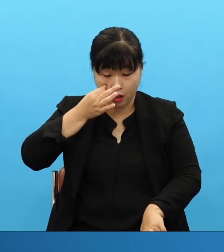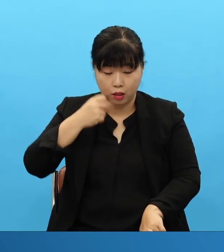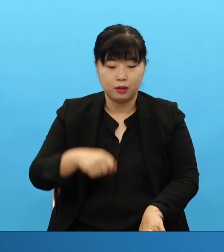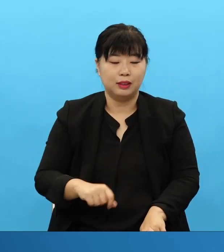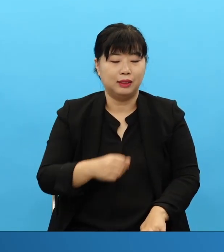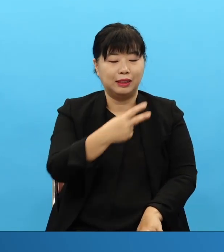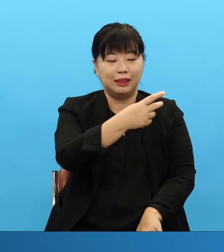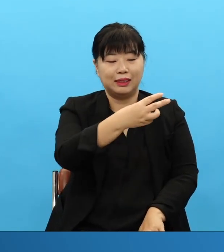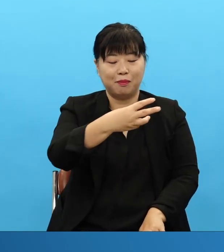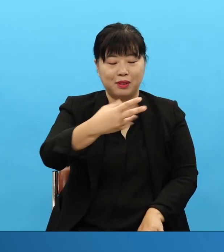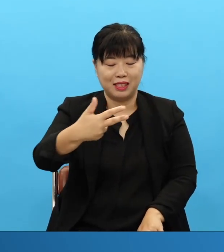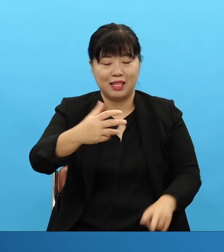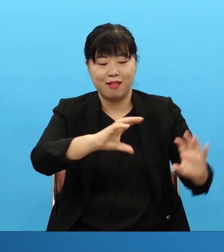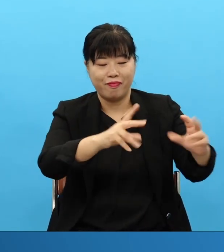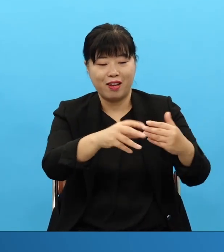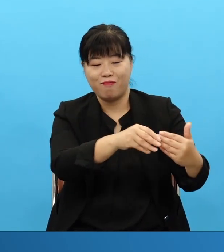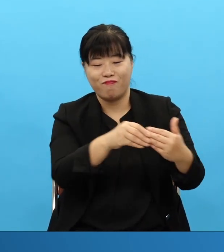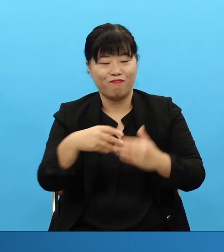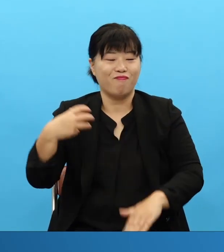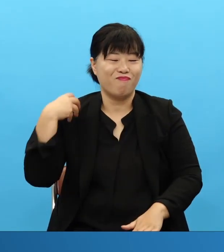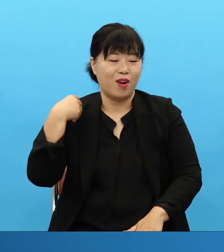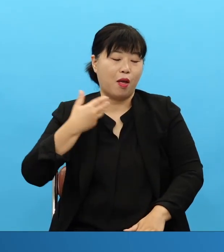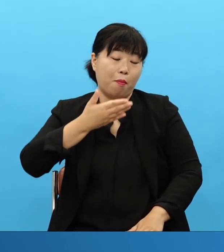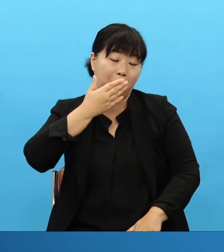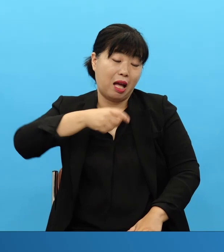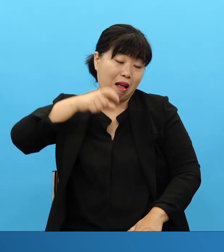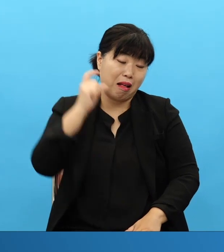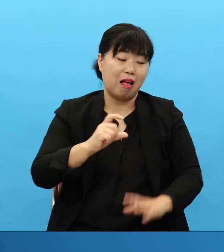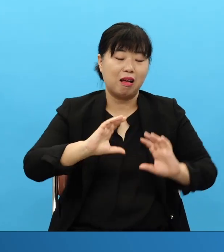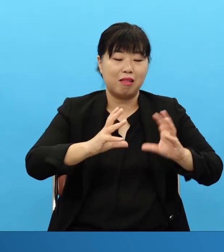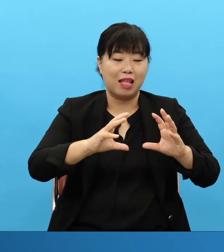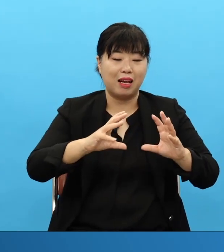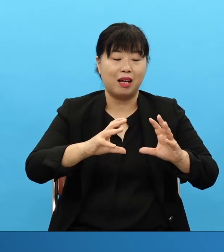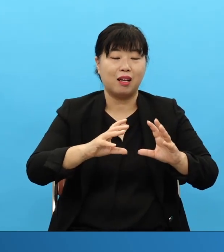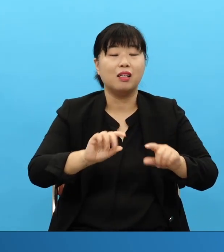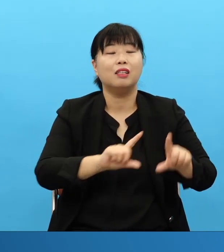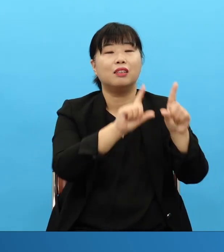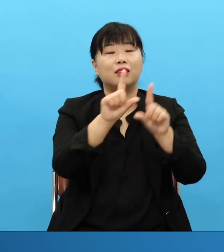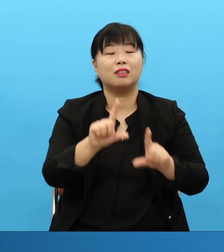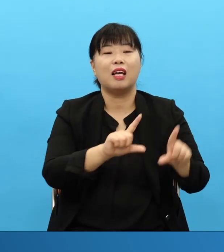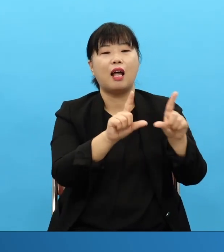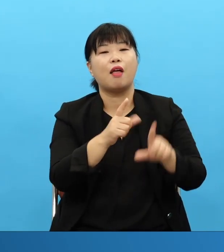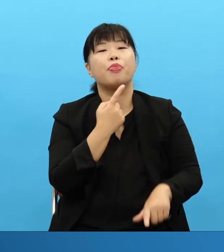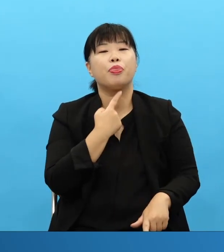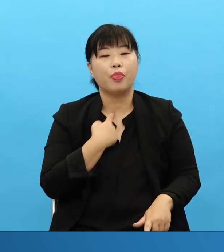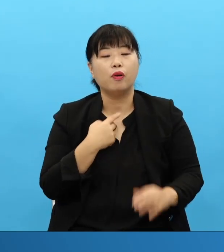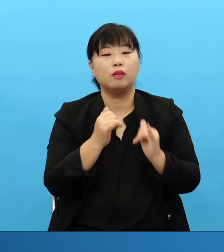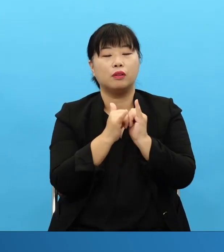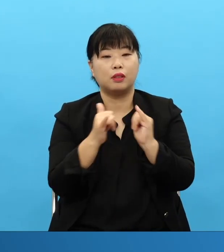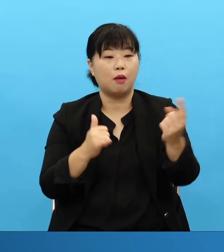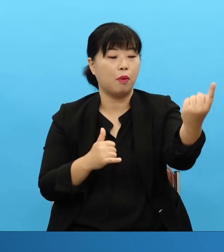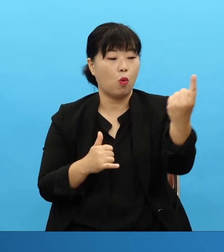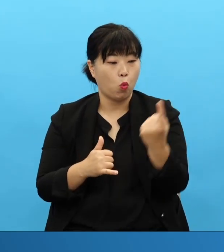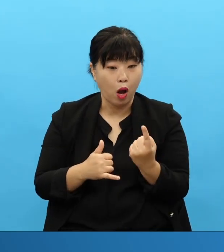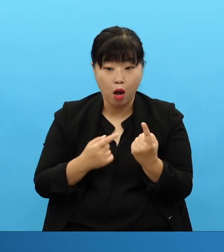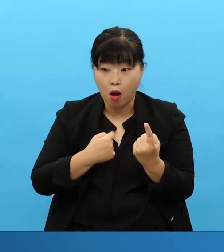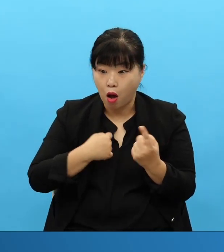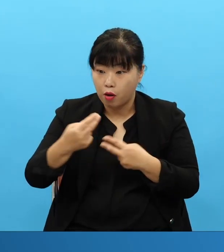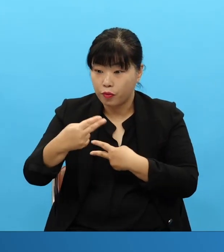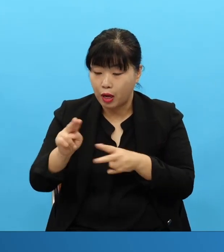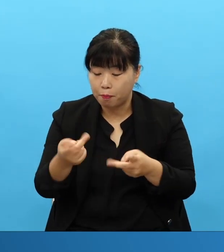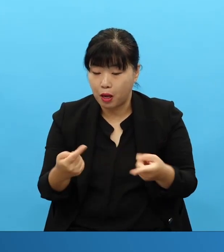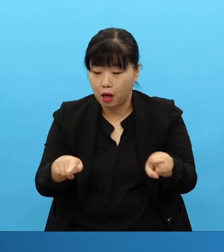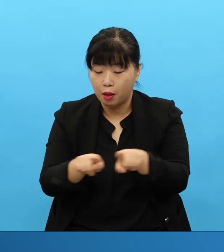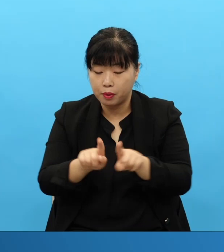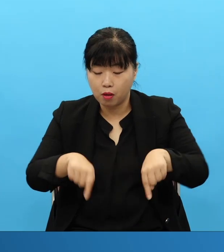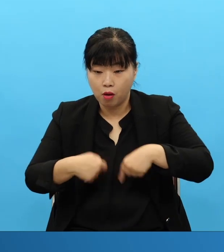that was moving the 230 이 nations. 사람이 대헤롯 성전에 예배드리러 안 갔고 여기 온 And these people, they did not go to temple, the great temple of Herod. They